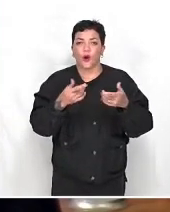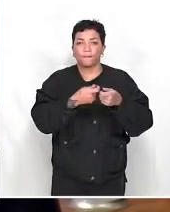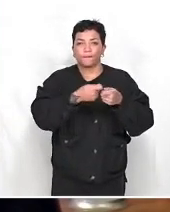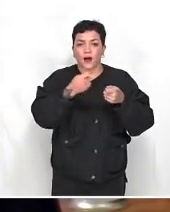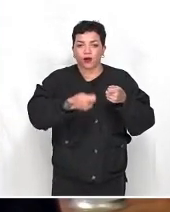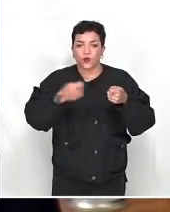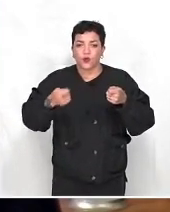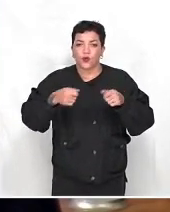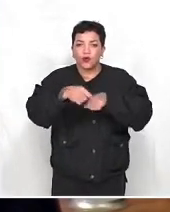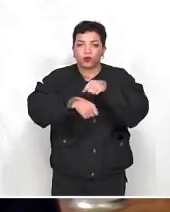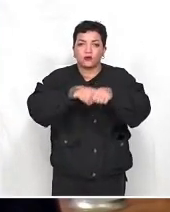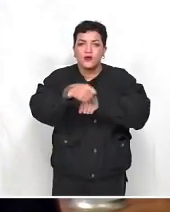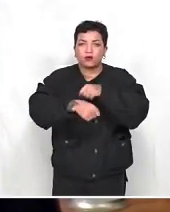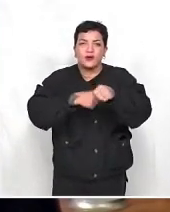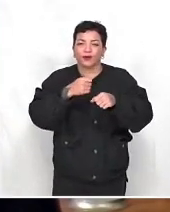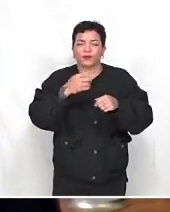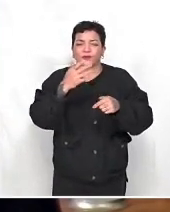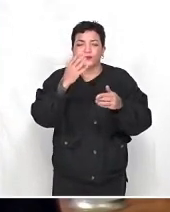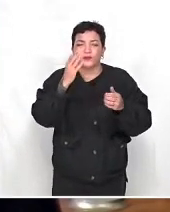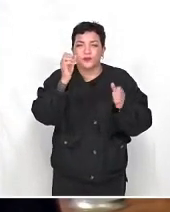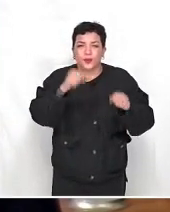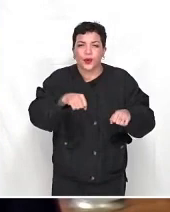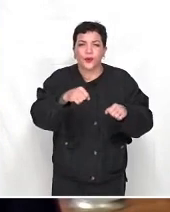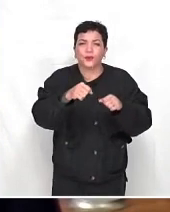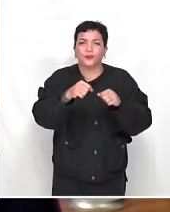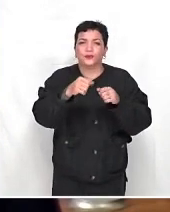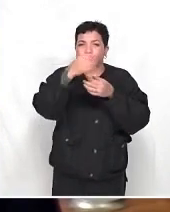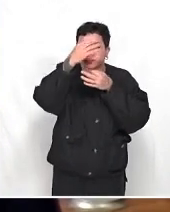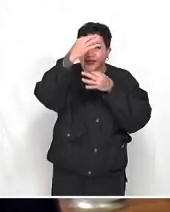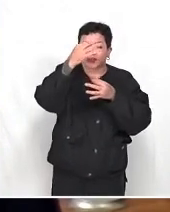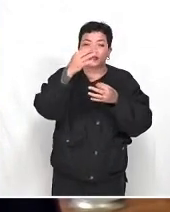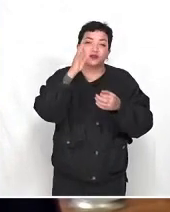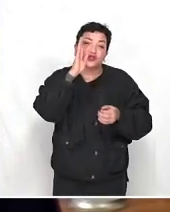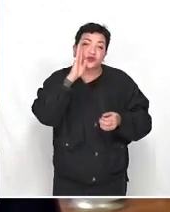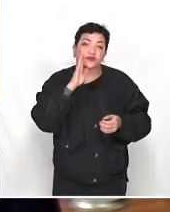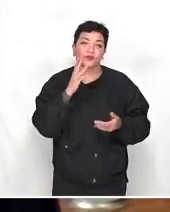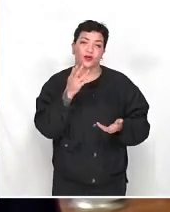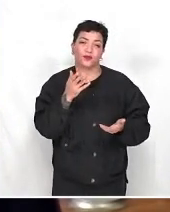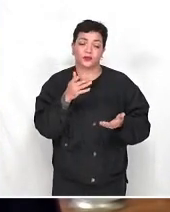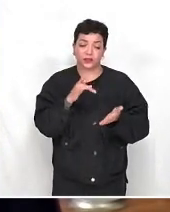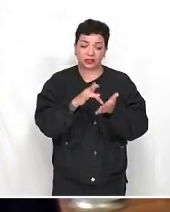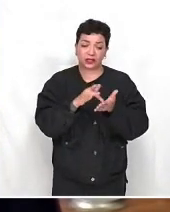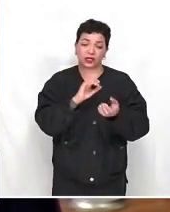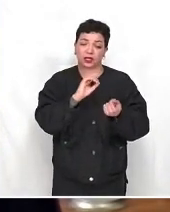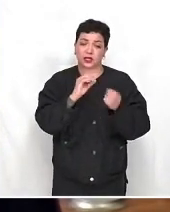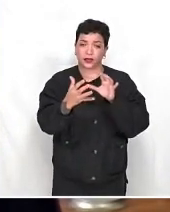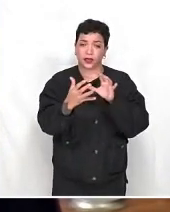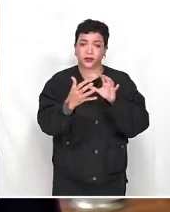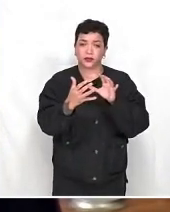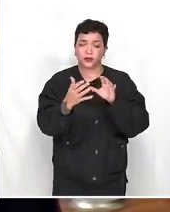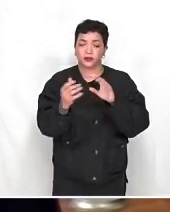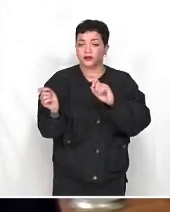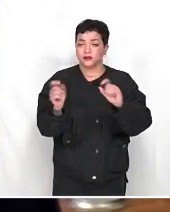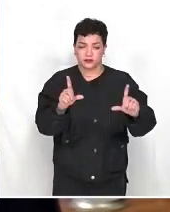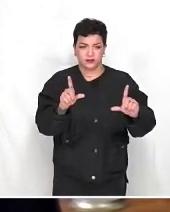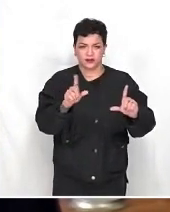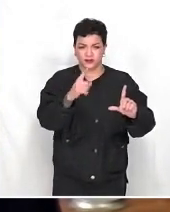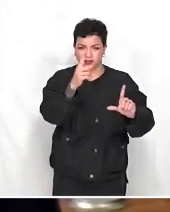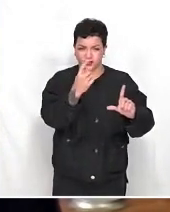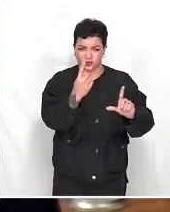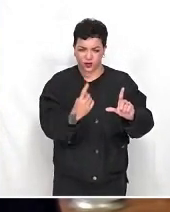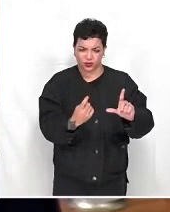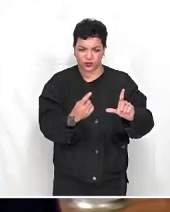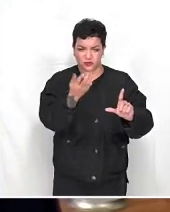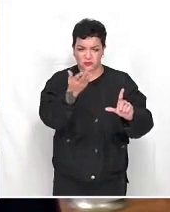Est-ce que vous pouvez être plus précis? Comment comptez-vous vous y prendre? Car sur le site de la consultation, ces outils sont mentionnés sans plus